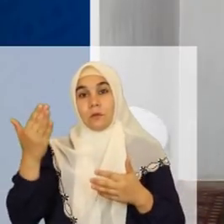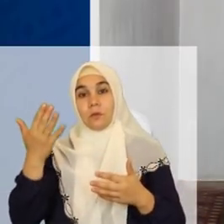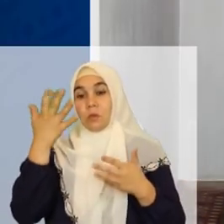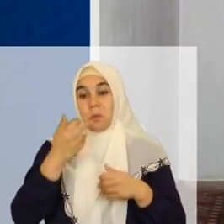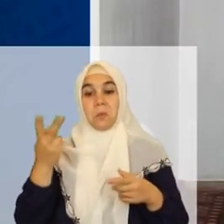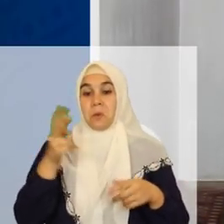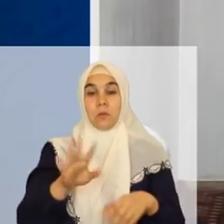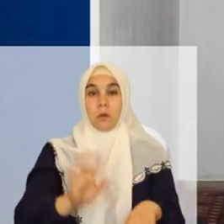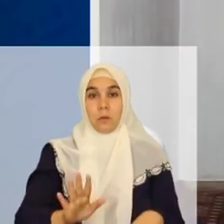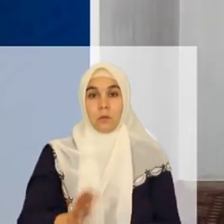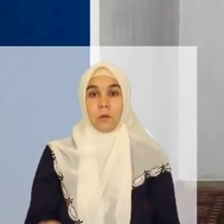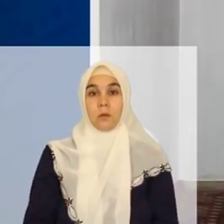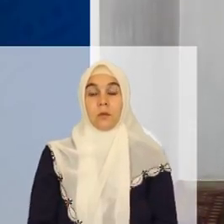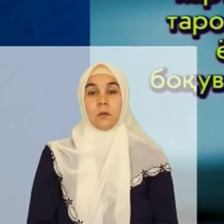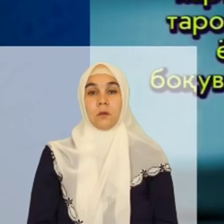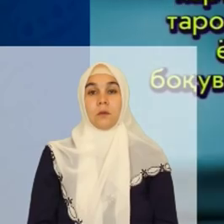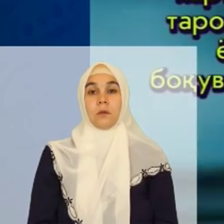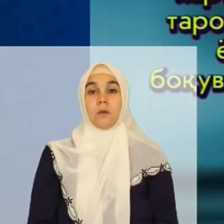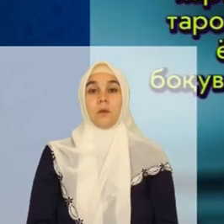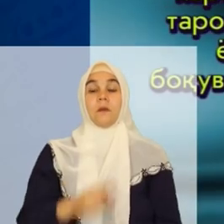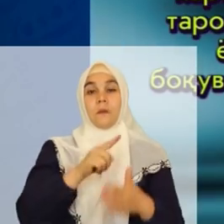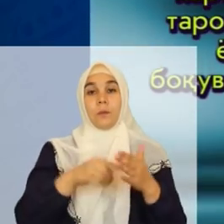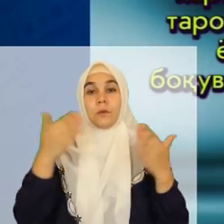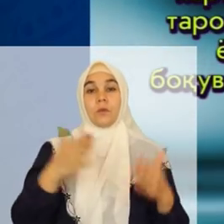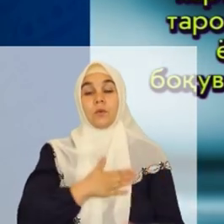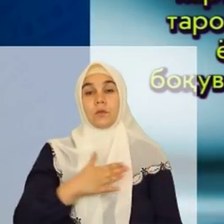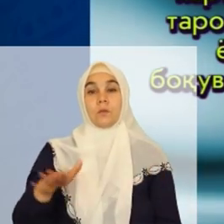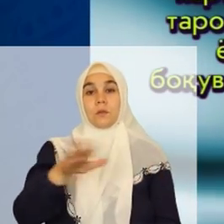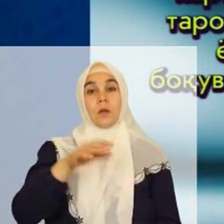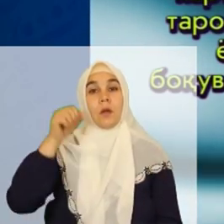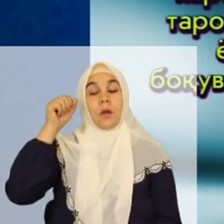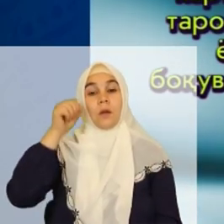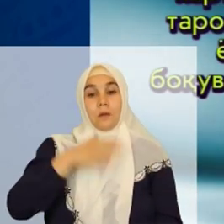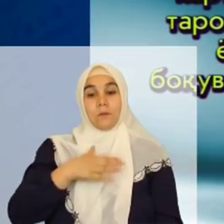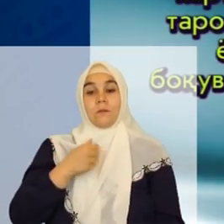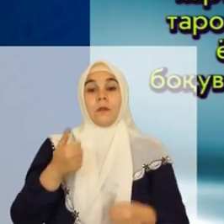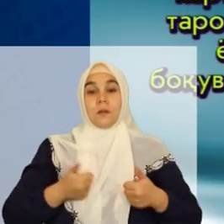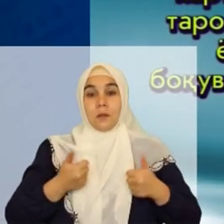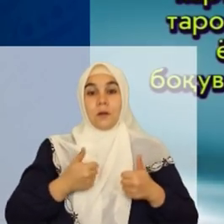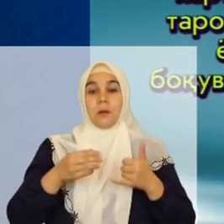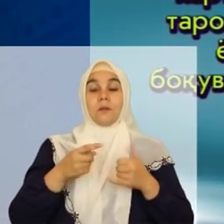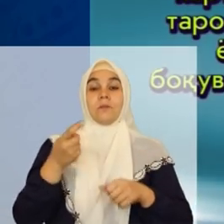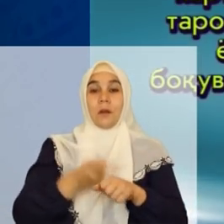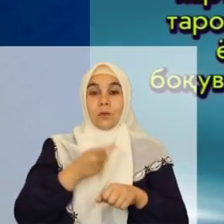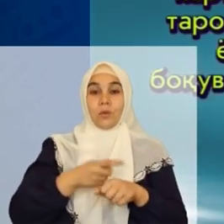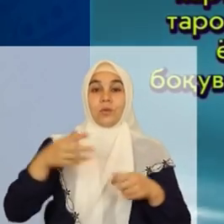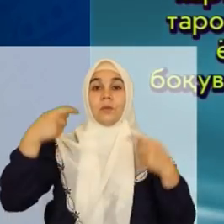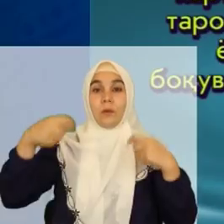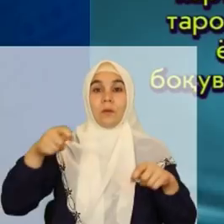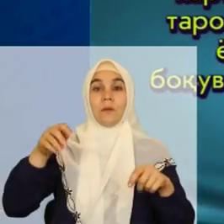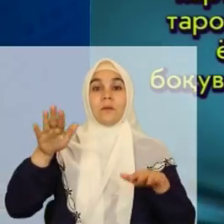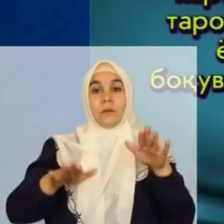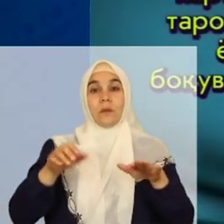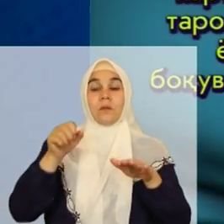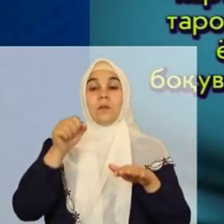shom kirmagan bo'ladi. Savol: o'zimiz yetishtirgan kartoshka hosilini bozorda